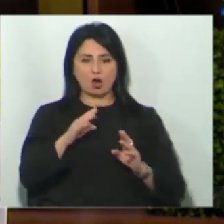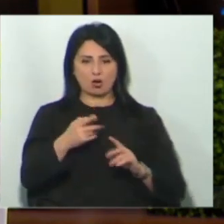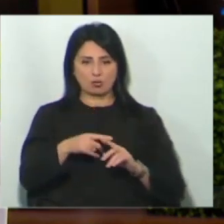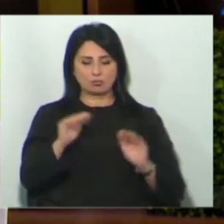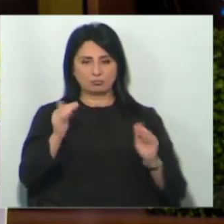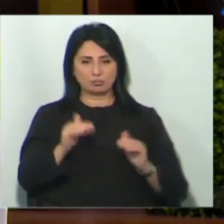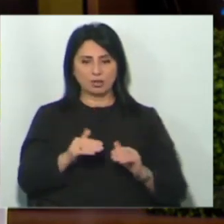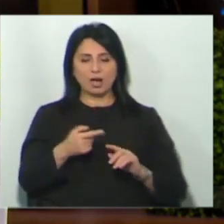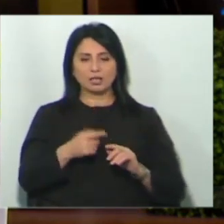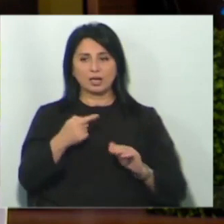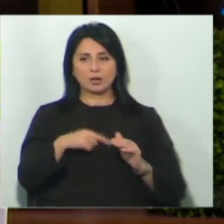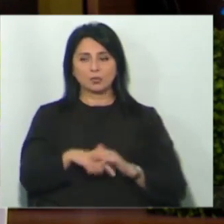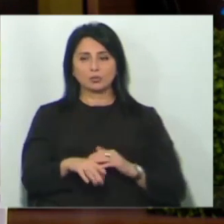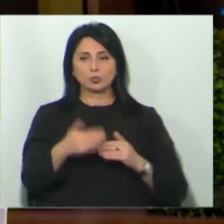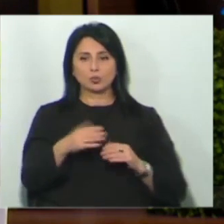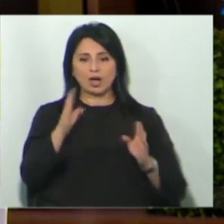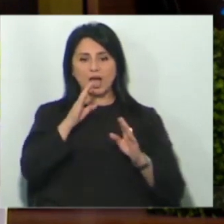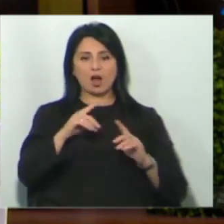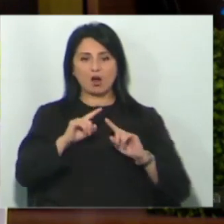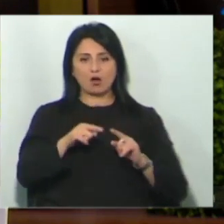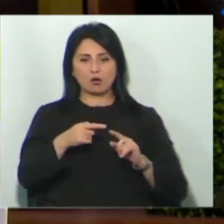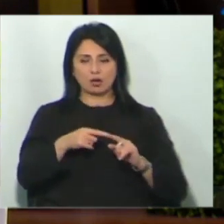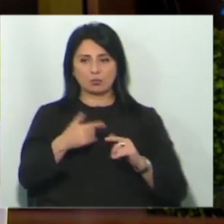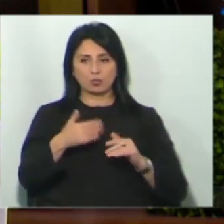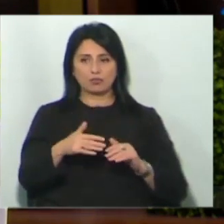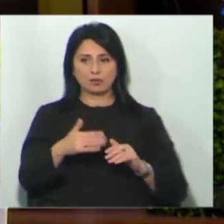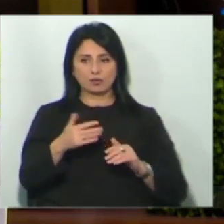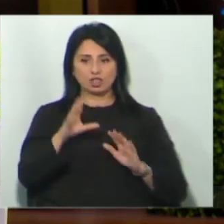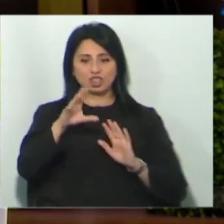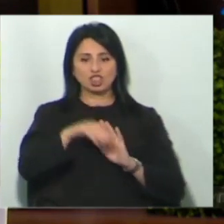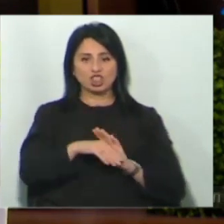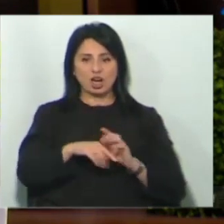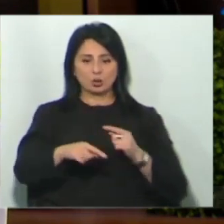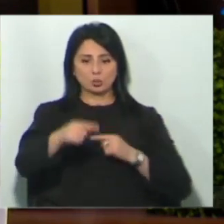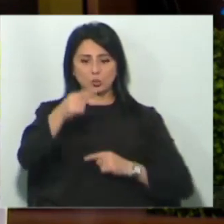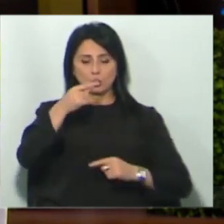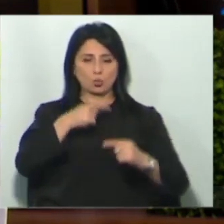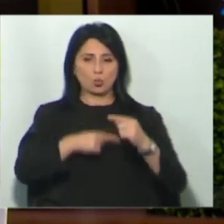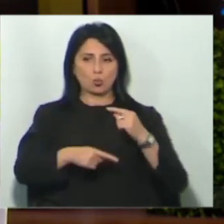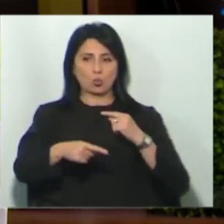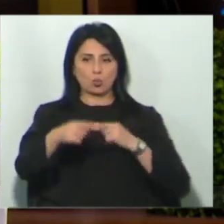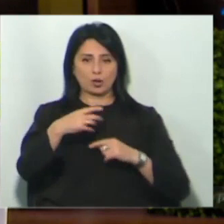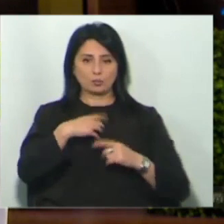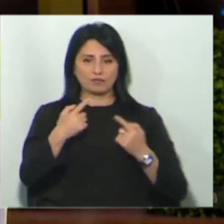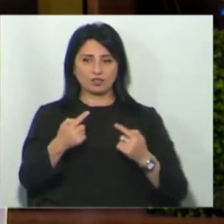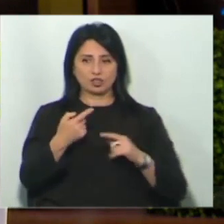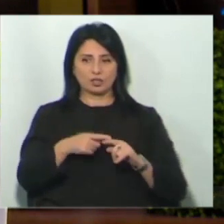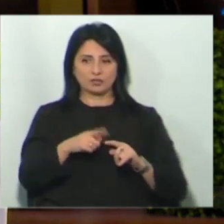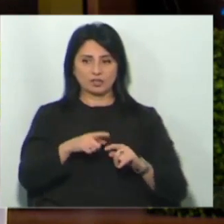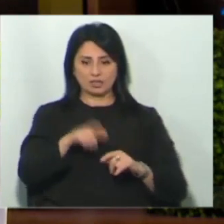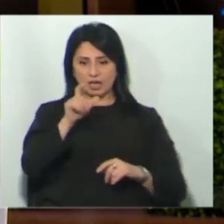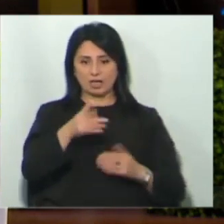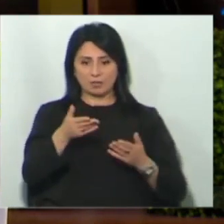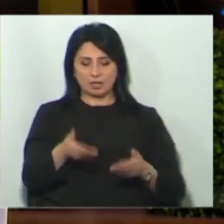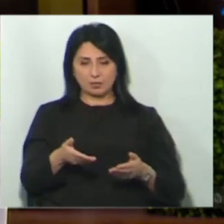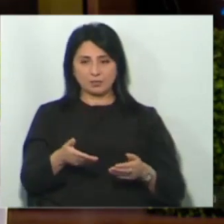და აქედან გამომდინარე, რომ ეკოლოგიაზე მოქმედებს, ეკოლოგიაში ჩართული რგოლი ერთ-ერთი მეტად მნიშვნელოვანი, ეს არის